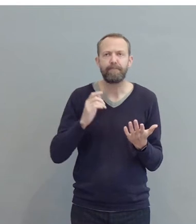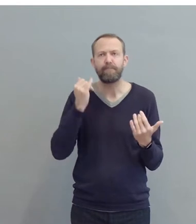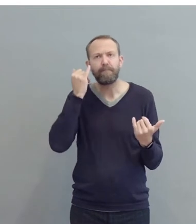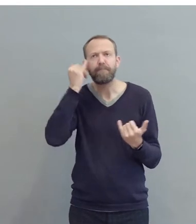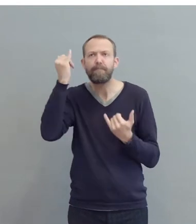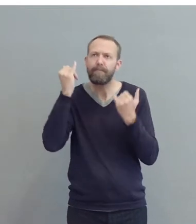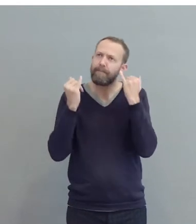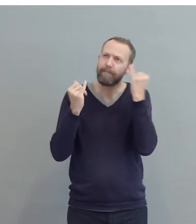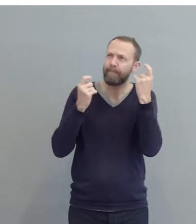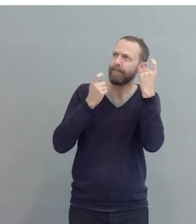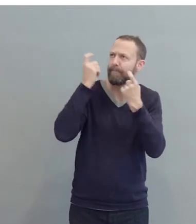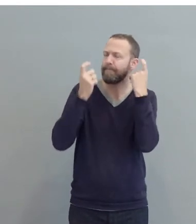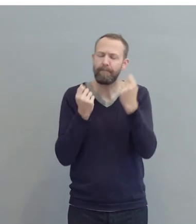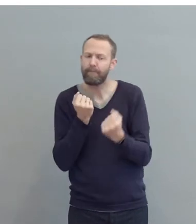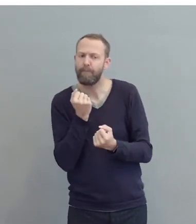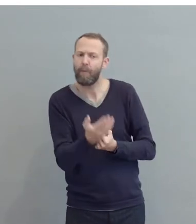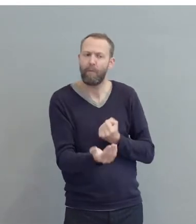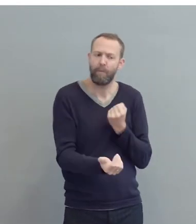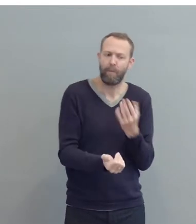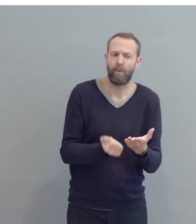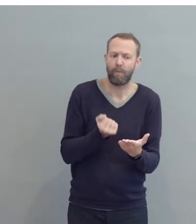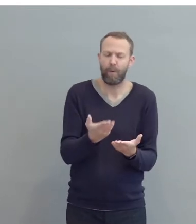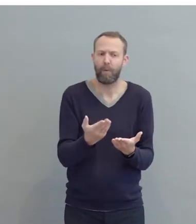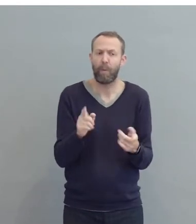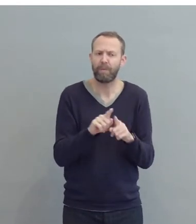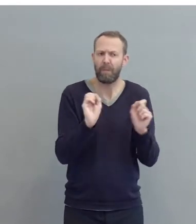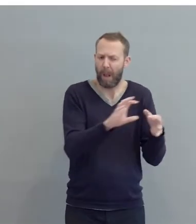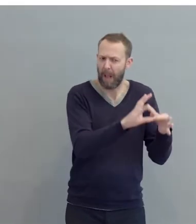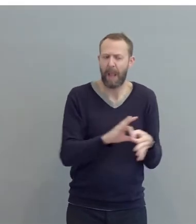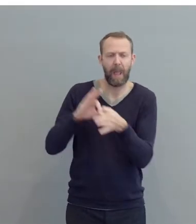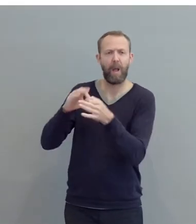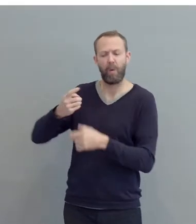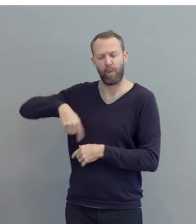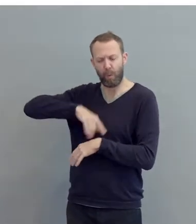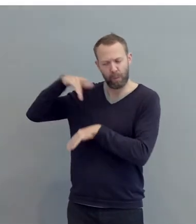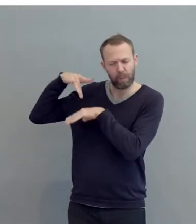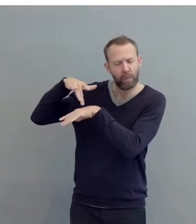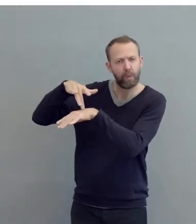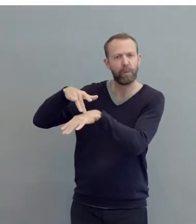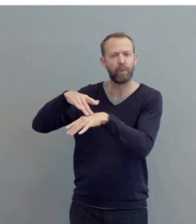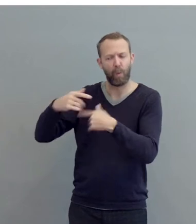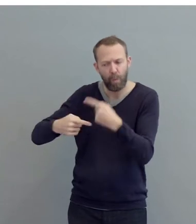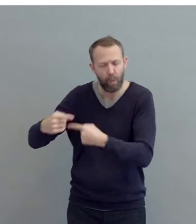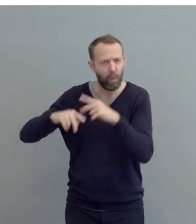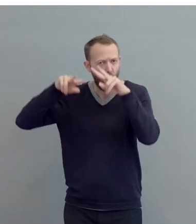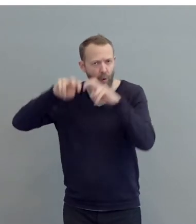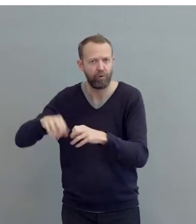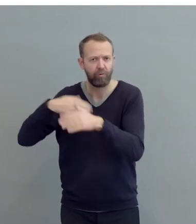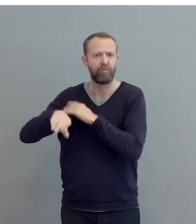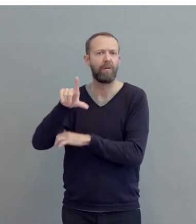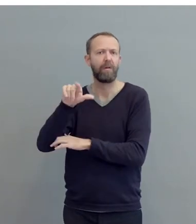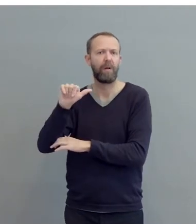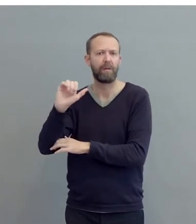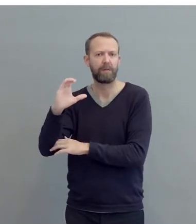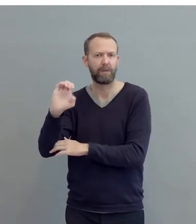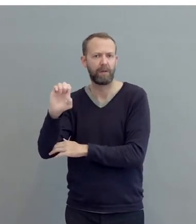de réflexion et aussi quelques échos de recherche que nous avons menées et que nous menons au sein du LACES et au-delà, sur la